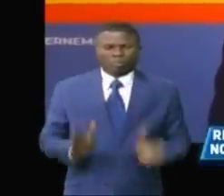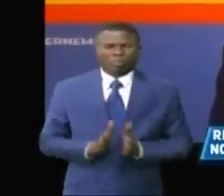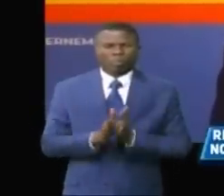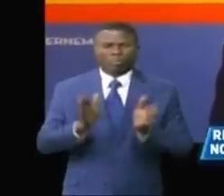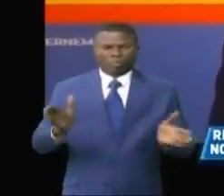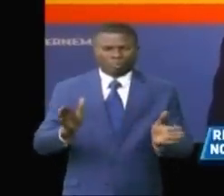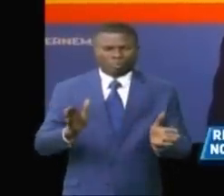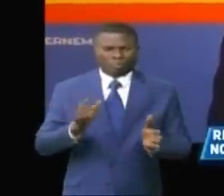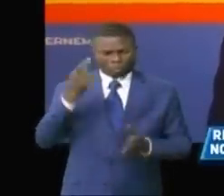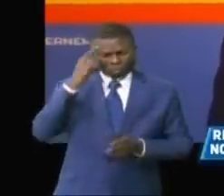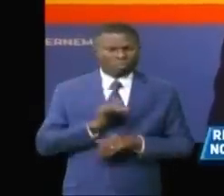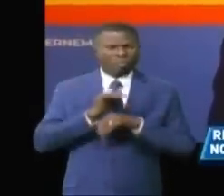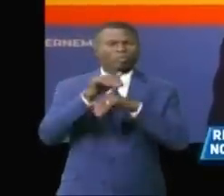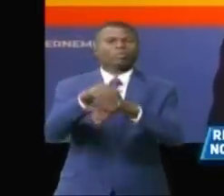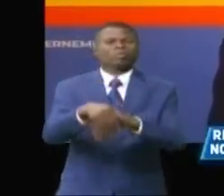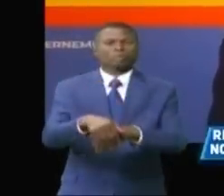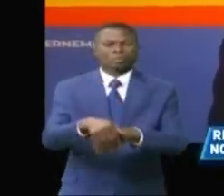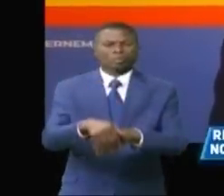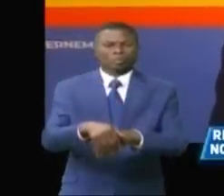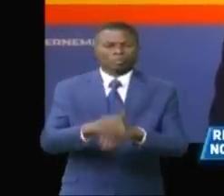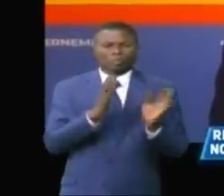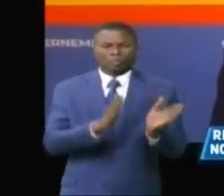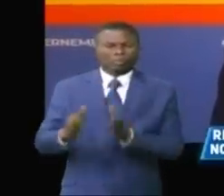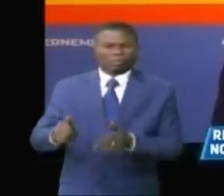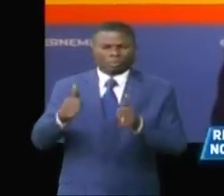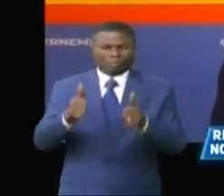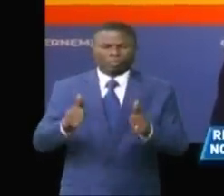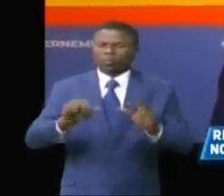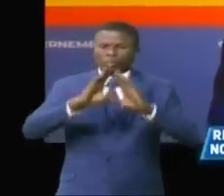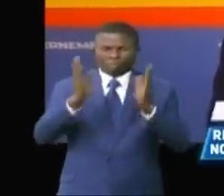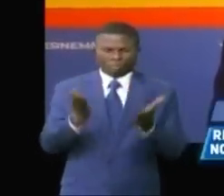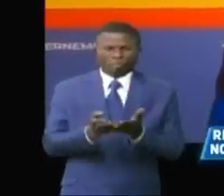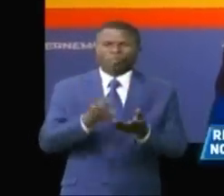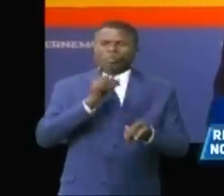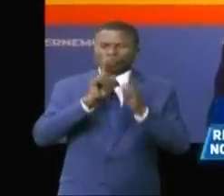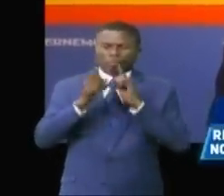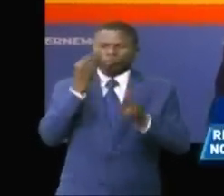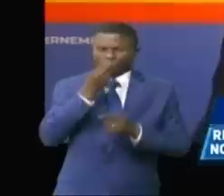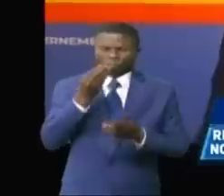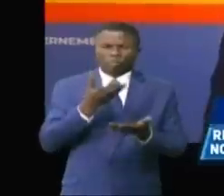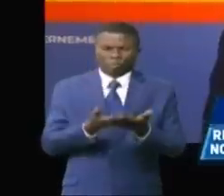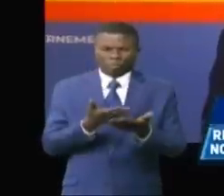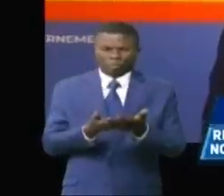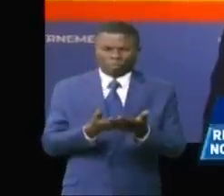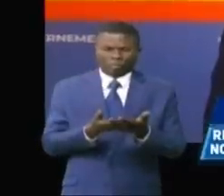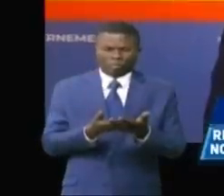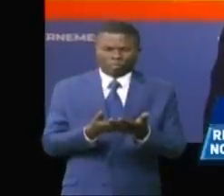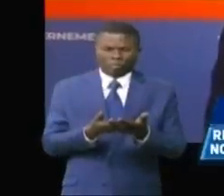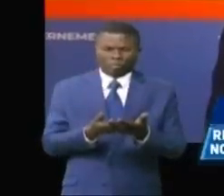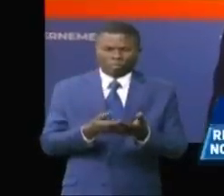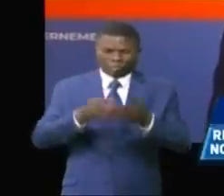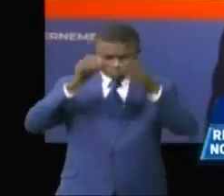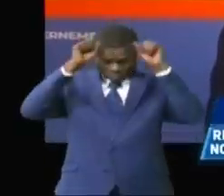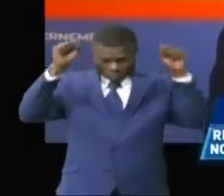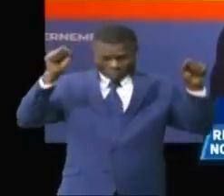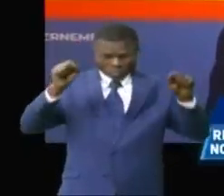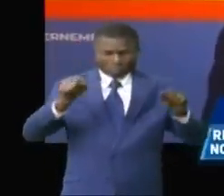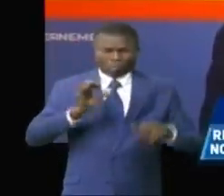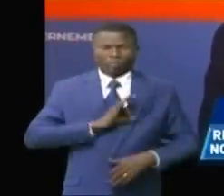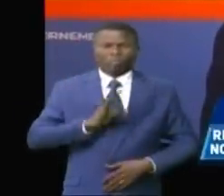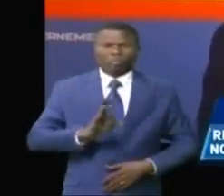pour contribuer à une bonne préparation de tous ces entretiens que le président